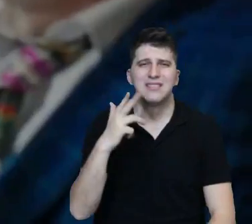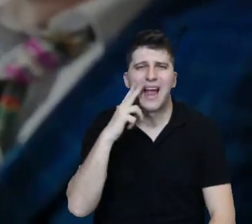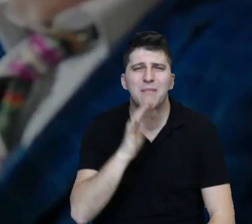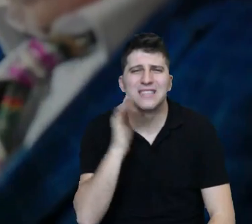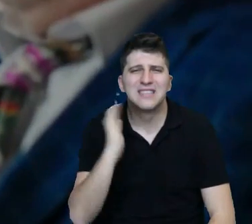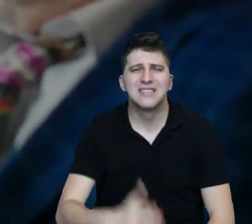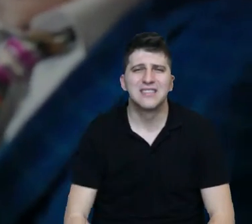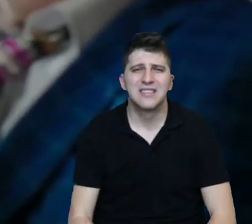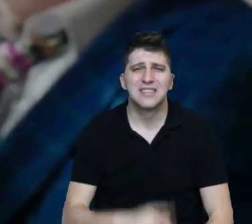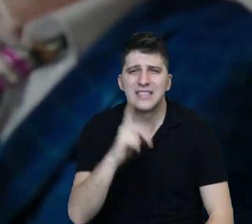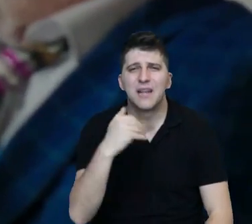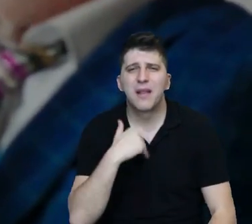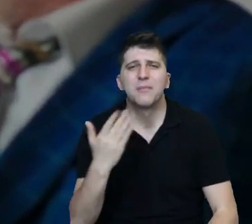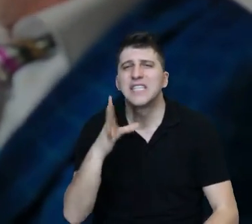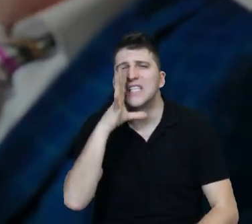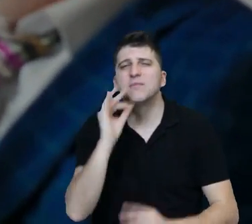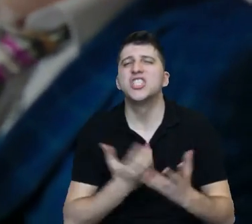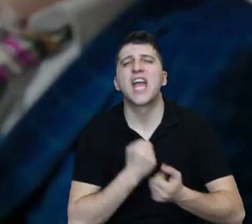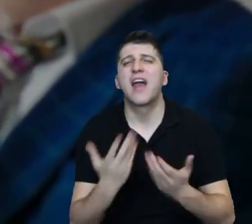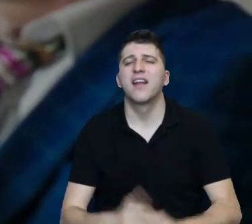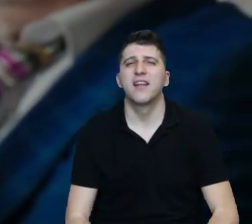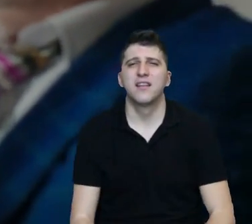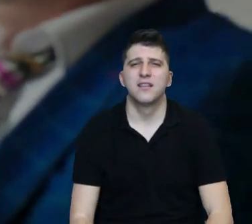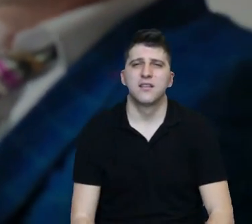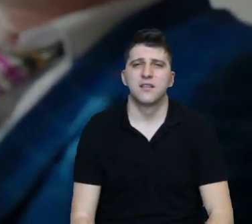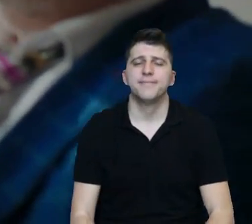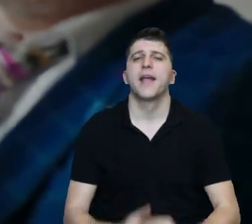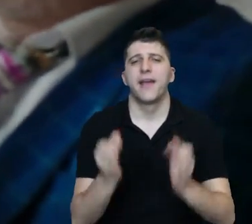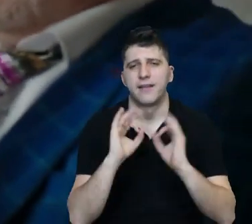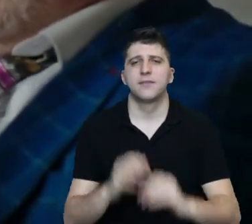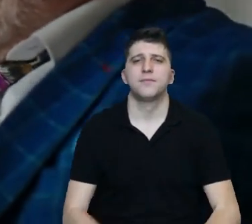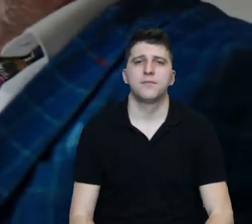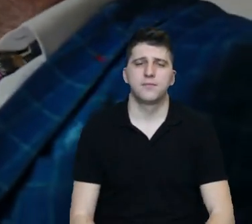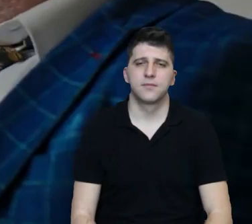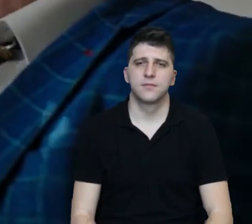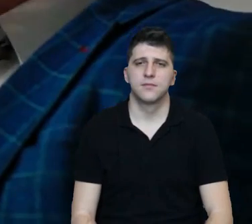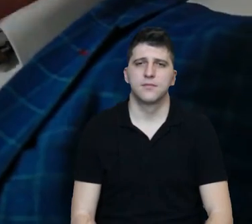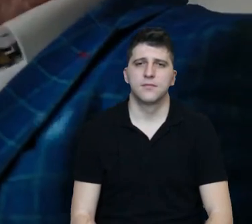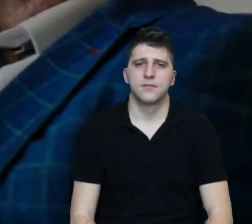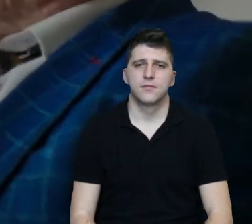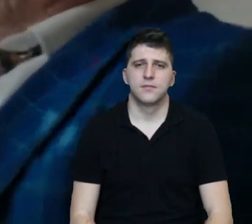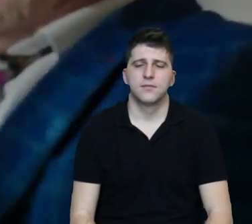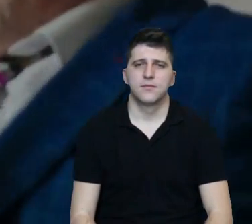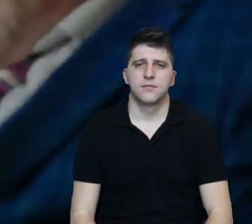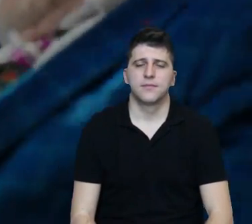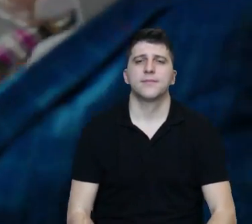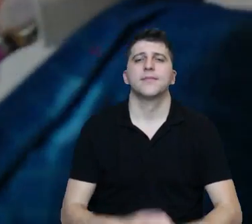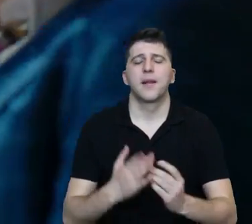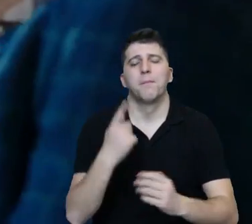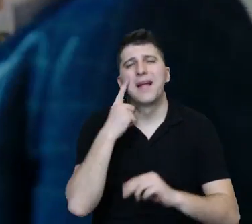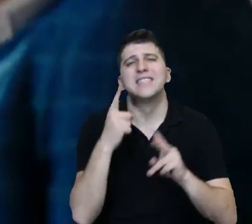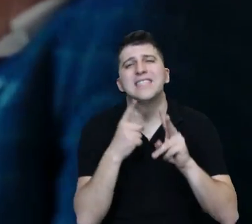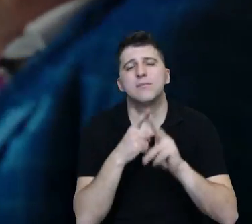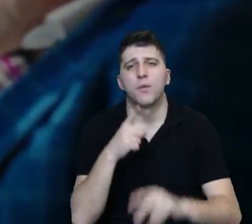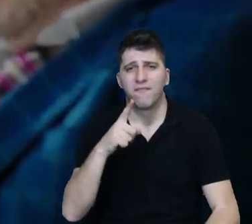Terbiyesiz! Seni benden başka kim çeker acaba? Evet. Nazmiye uzaklaştı. Yani bak